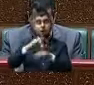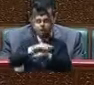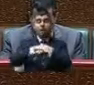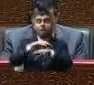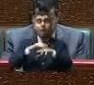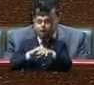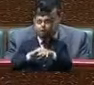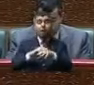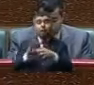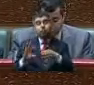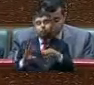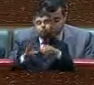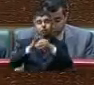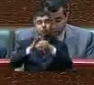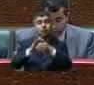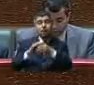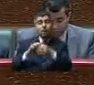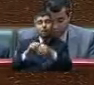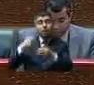والشراكة بين القطاعين العام والخاص.